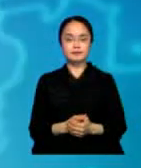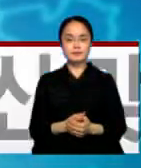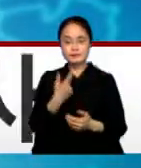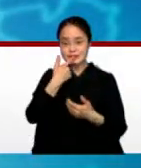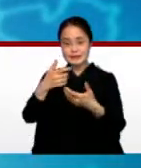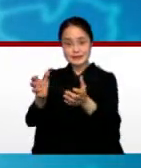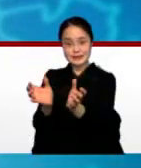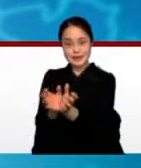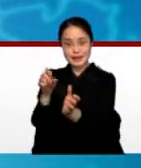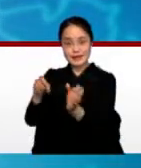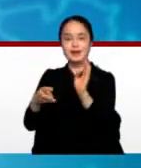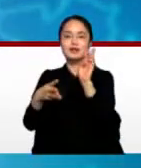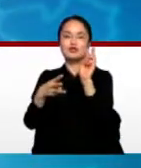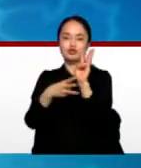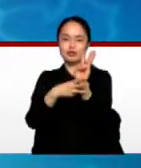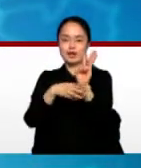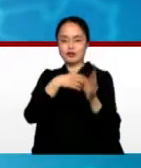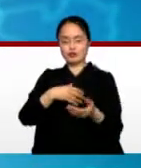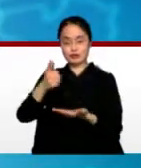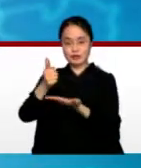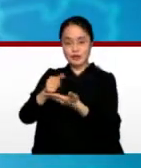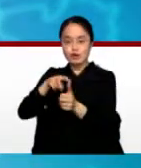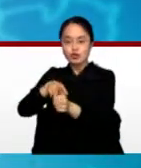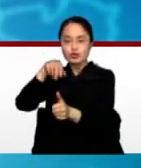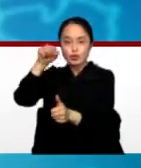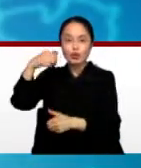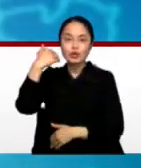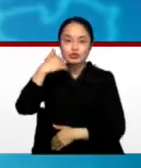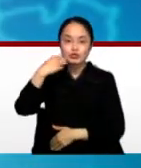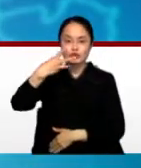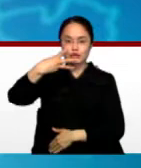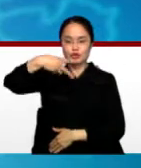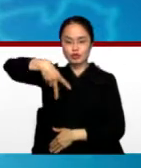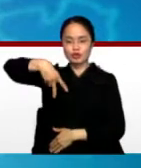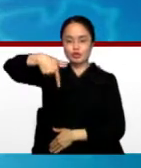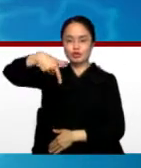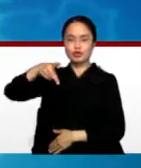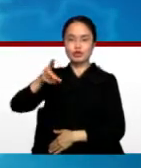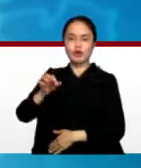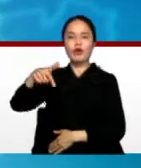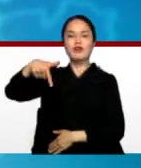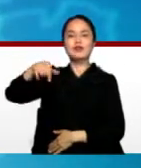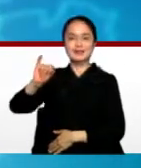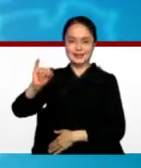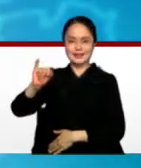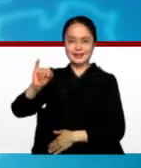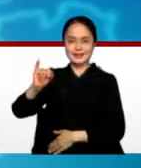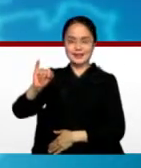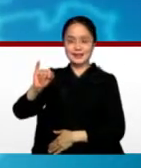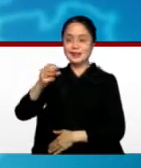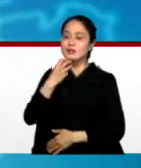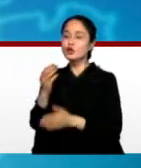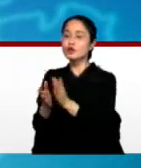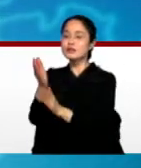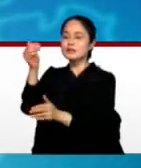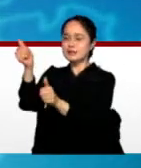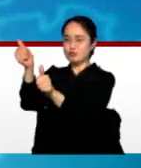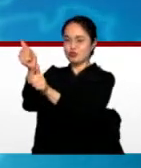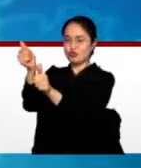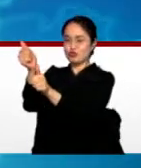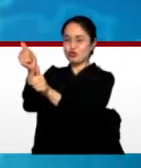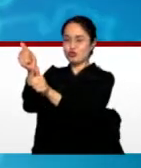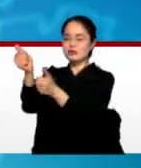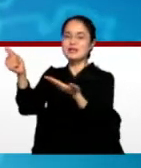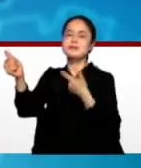더불어 민주당 중랑 구청장 후보로 류경 기천 사회 시 부시장이 낙점 됐습니다 전략 공천을 통해 최종 후보로